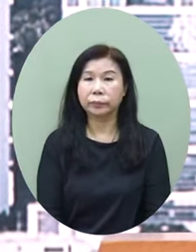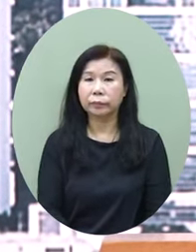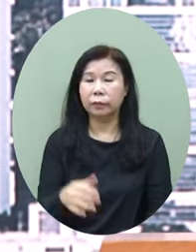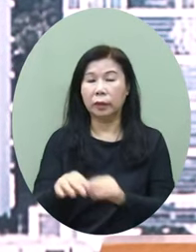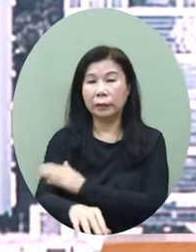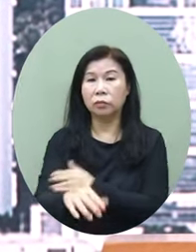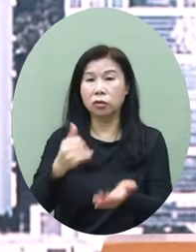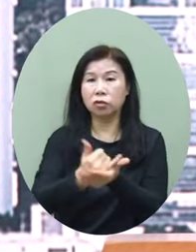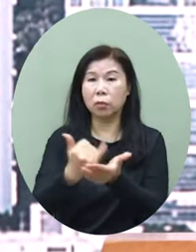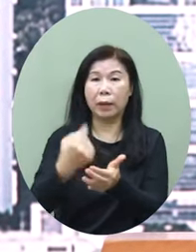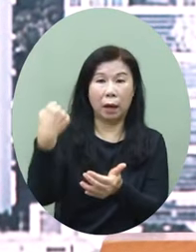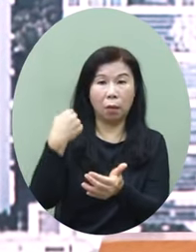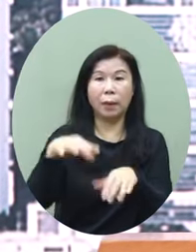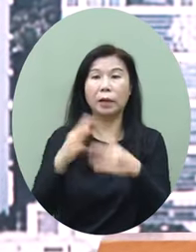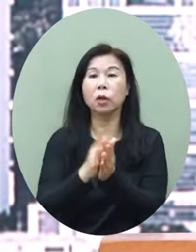邊後排各位女記者